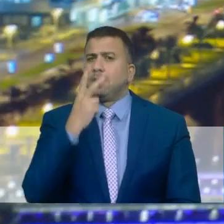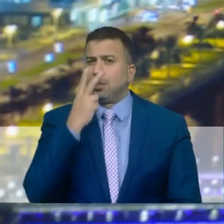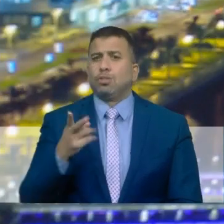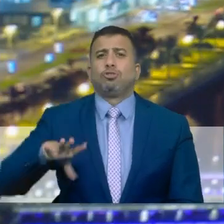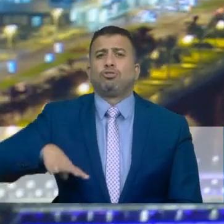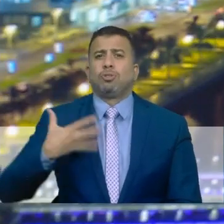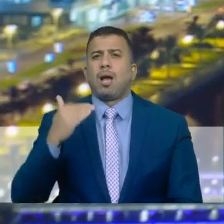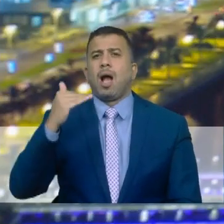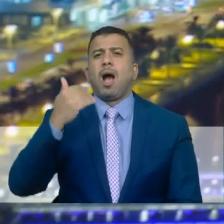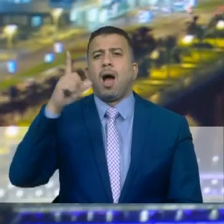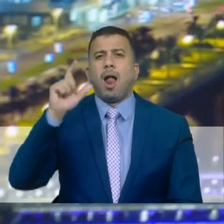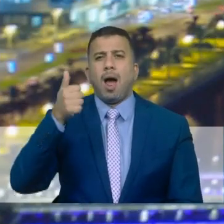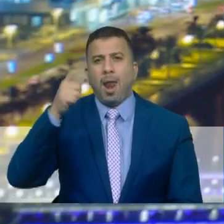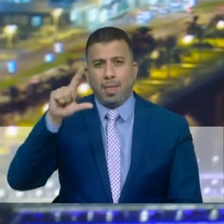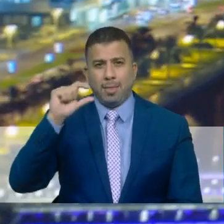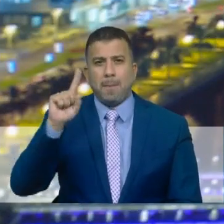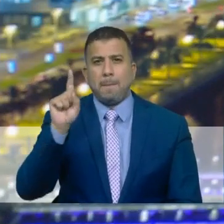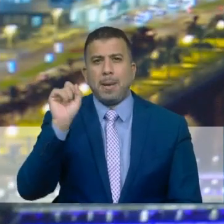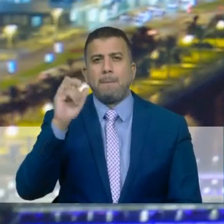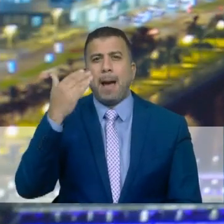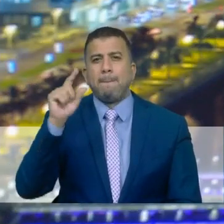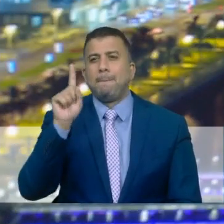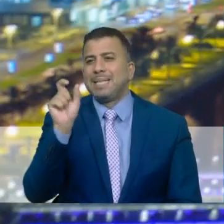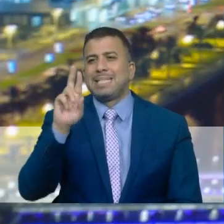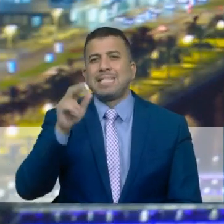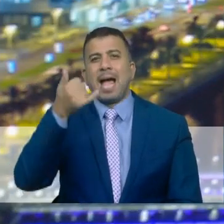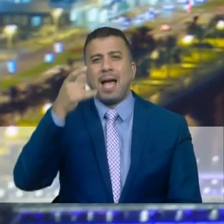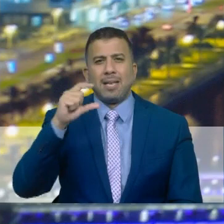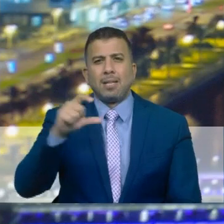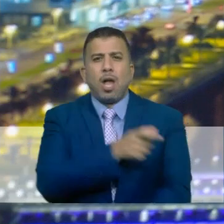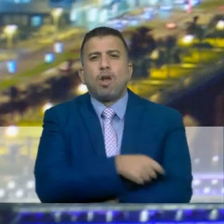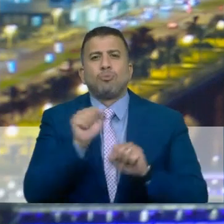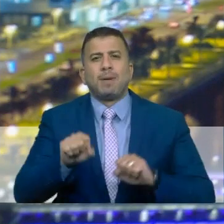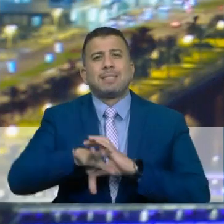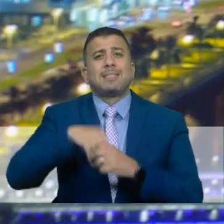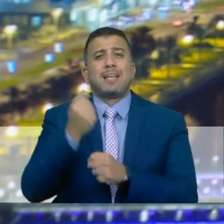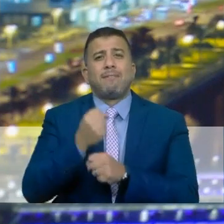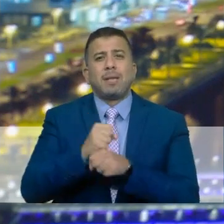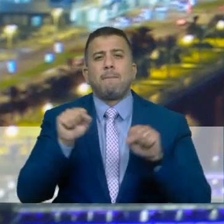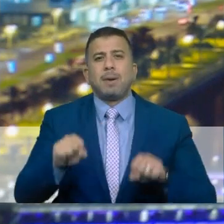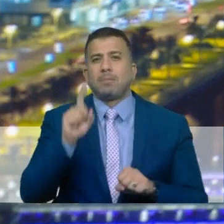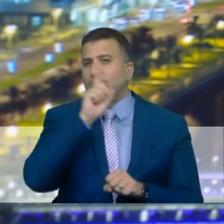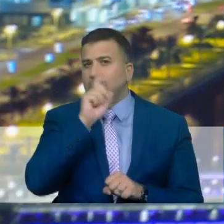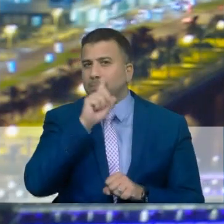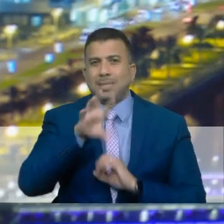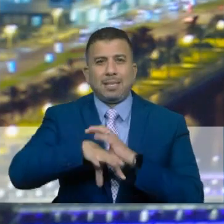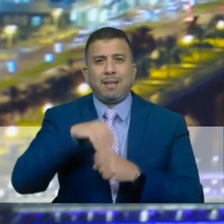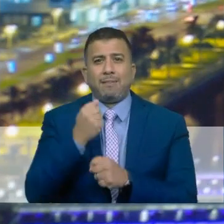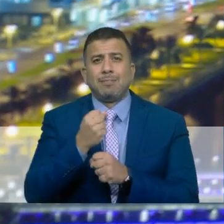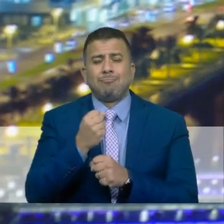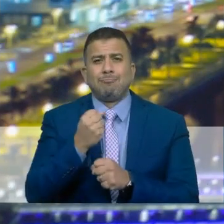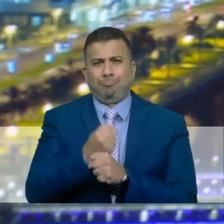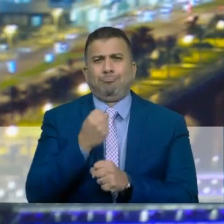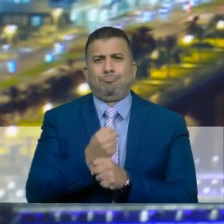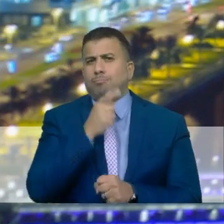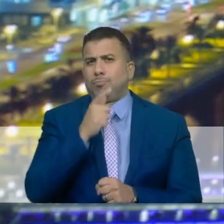شهد سمو الشيخ خالد بن محمد بن زايد ال نهيان عضو مجلس التنفيذي رئيس مكتبي ابوظبي التنفيذيه